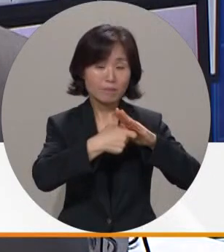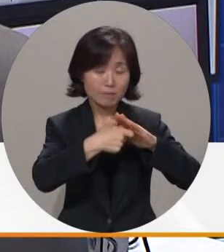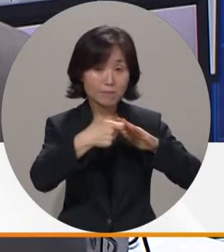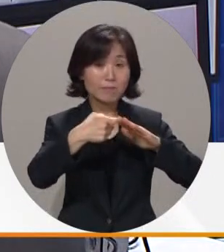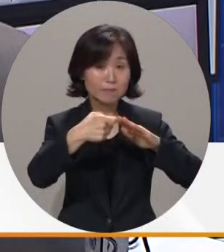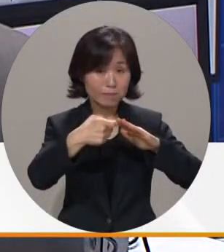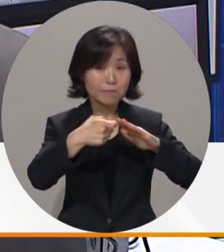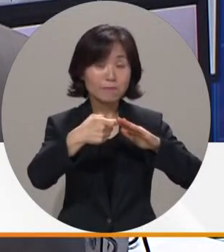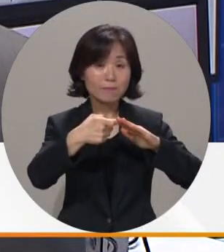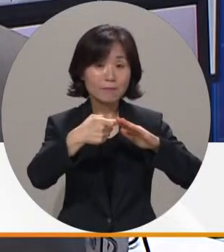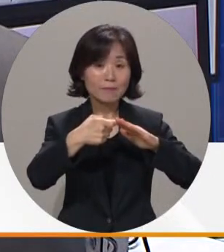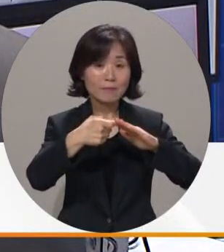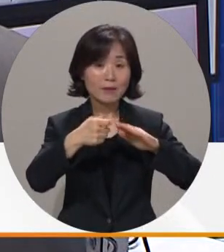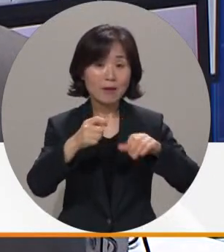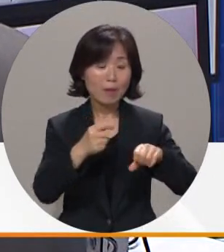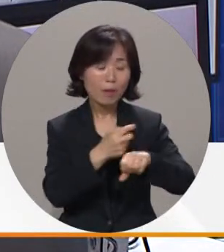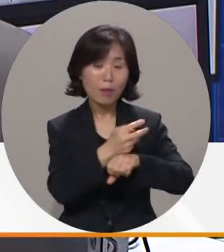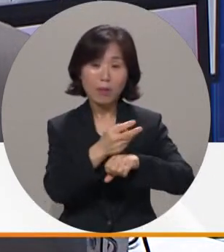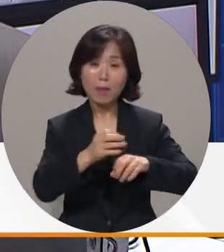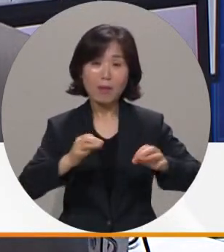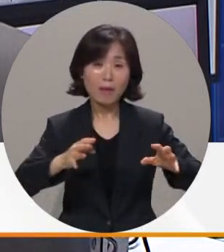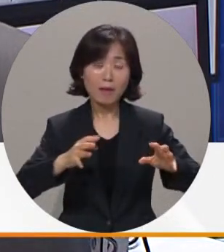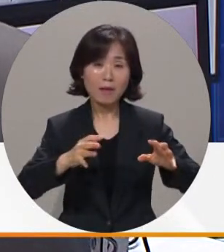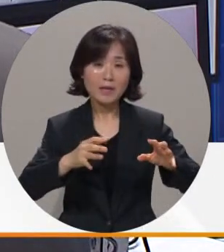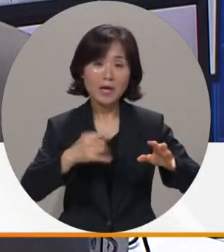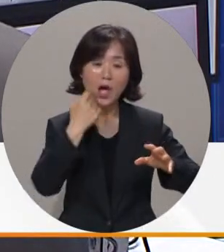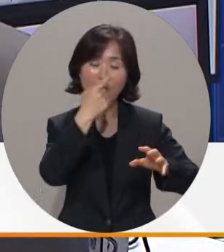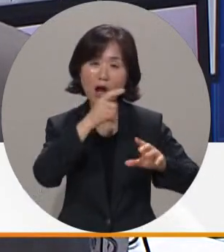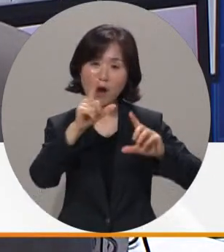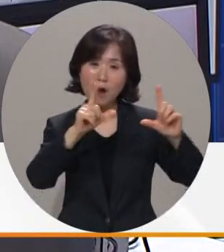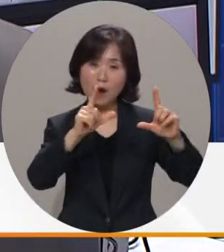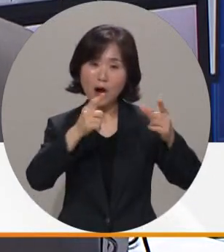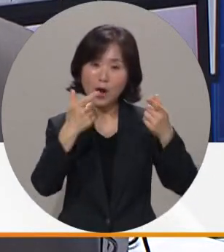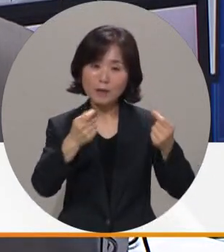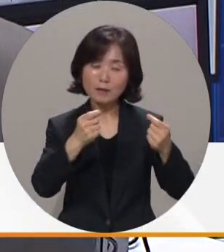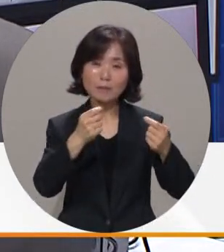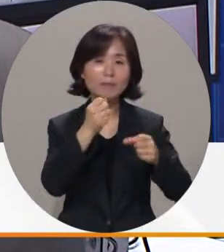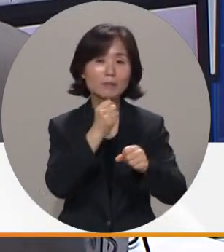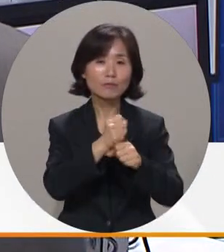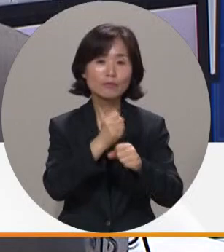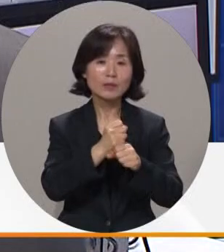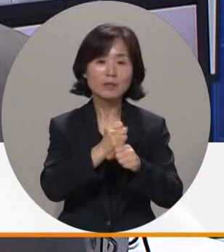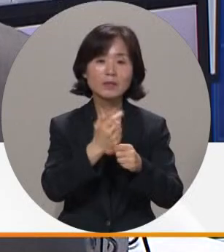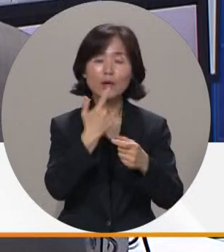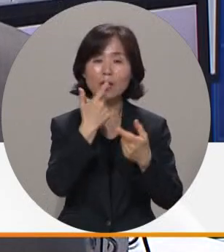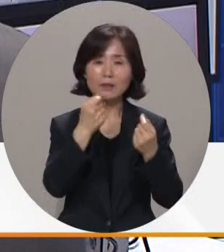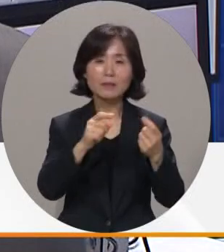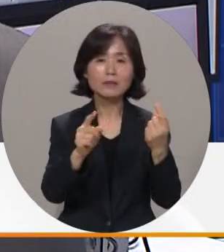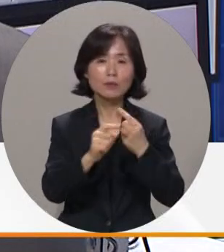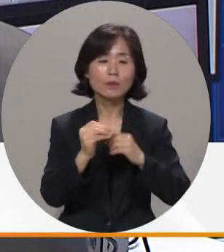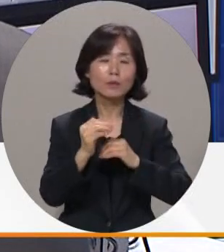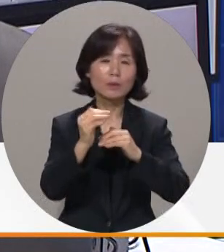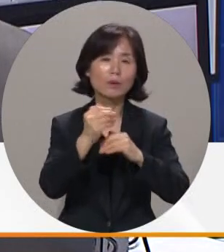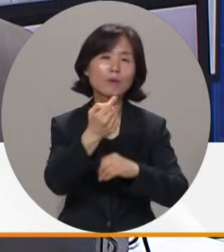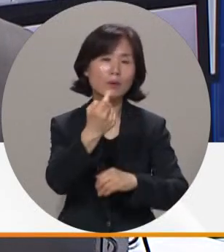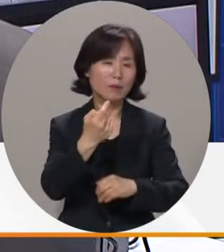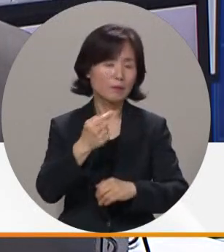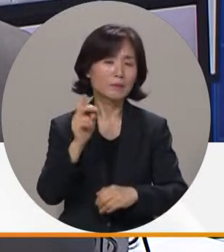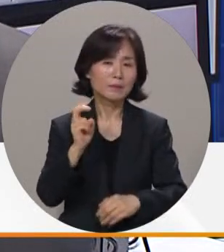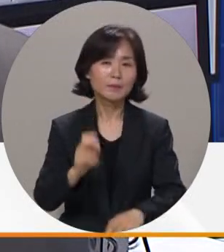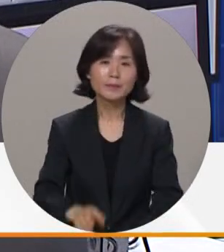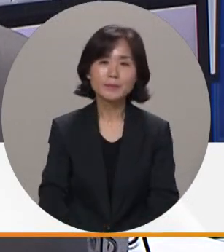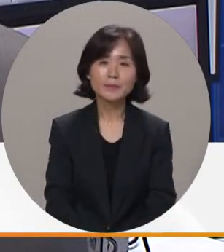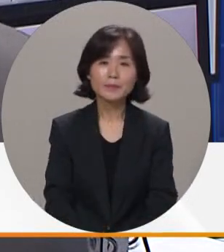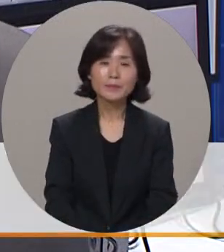사용해서 몇 시간 내에 3D 몰딩까지 한꺼번에 만들어지는 그런 치료 과정이 앞으로 바뀌어질